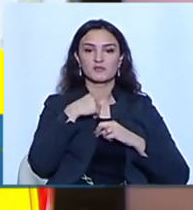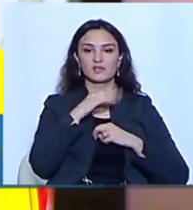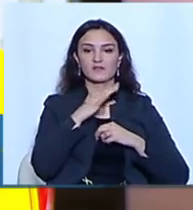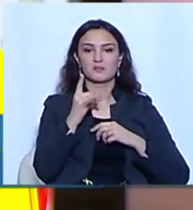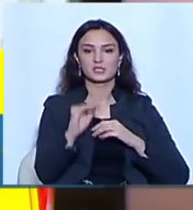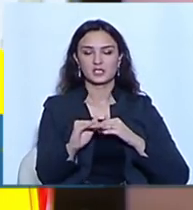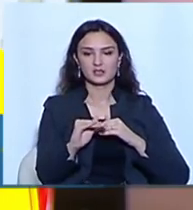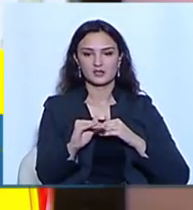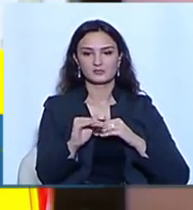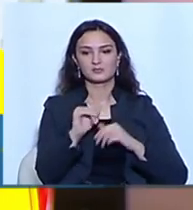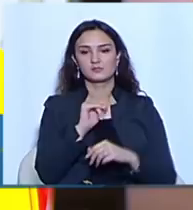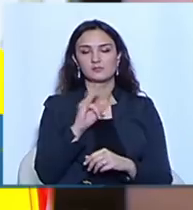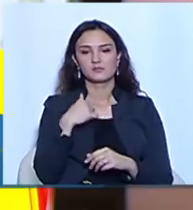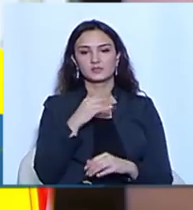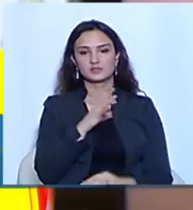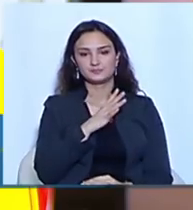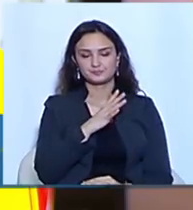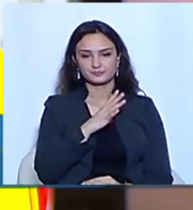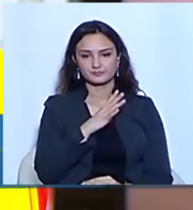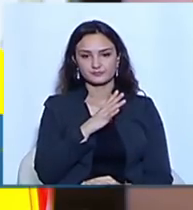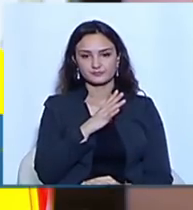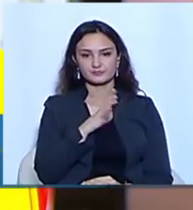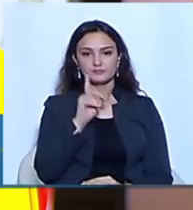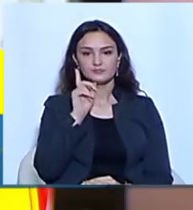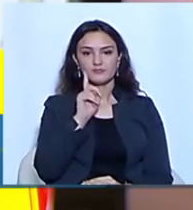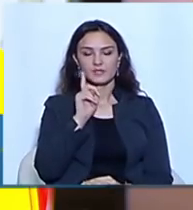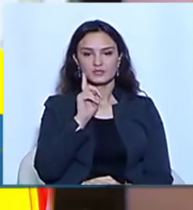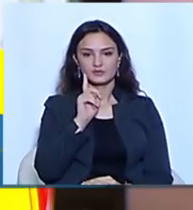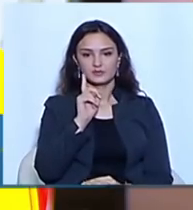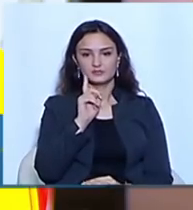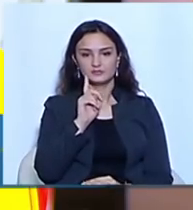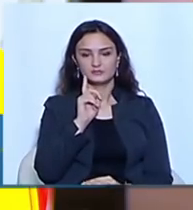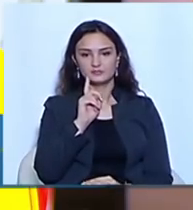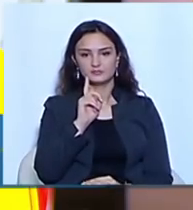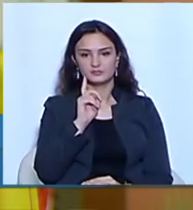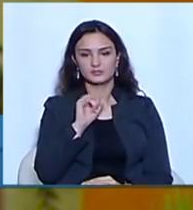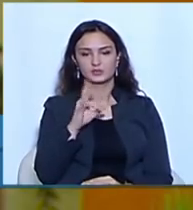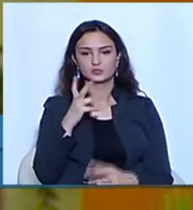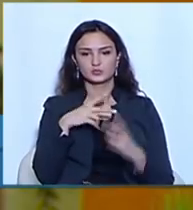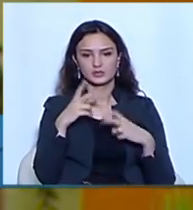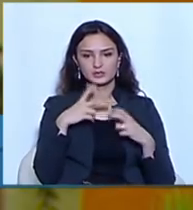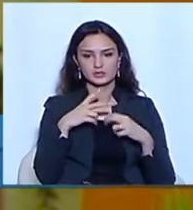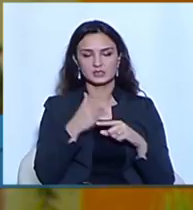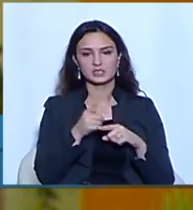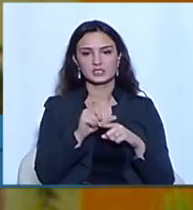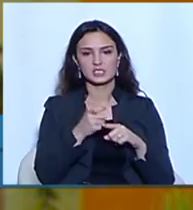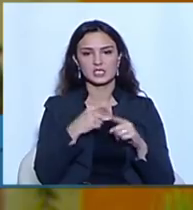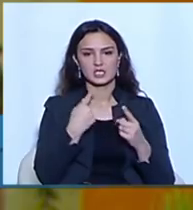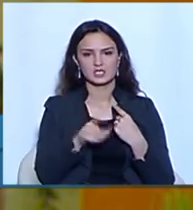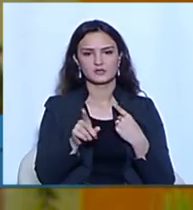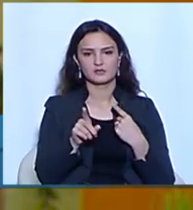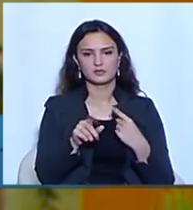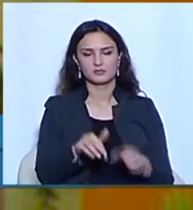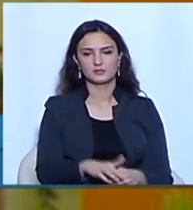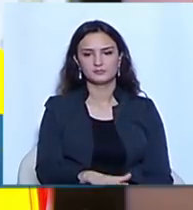ვიყავი პატარა, ან მე ვიყავი დაუშვათ ყმაწვილი, ან სტუდენტი. ძალიან